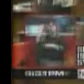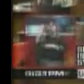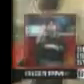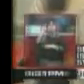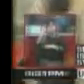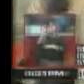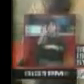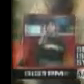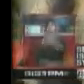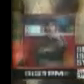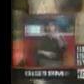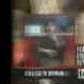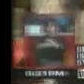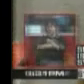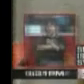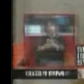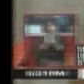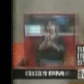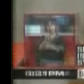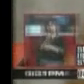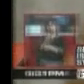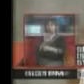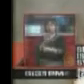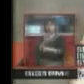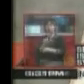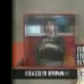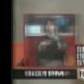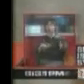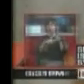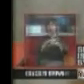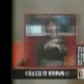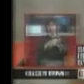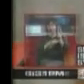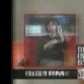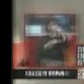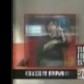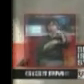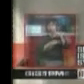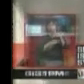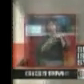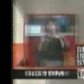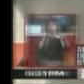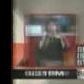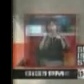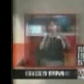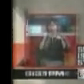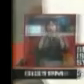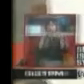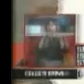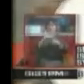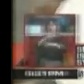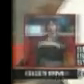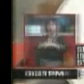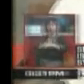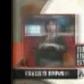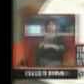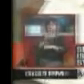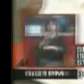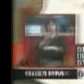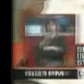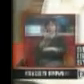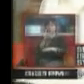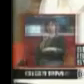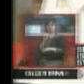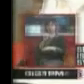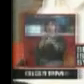Suportado rin ng ilang senador ang charter change. Pero si Senador Coco Pimentel, gustong gawing federal system ang sistema ng gobyerno. Kapareho ito sa